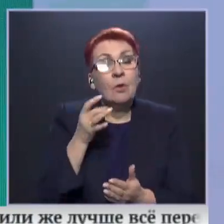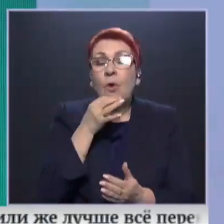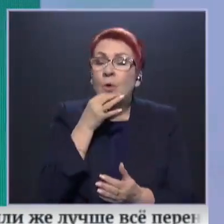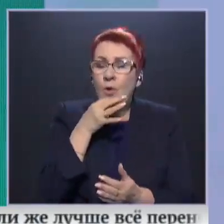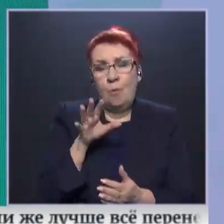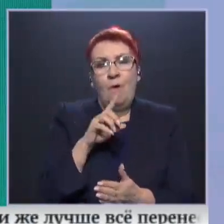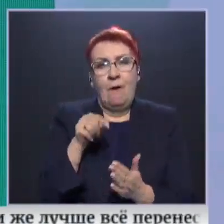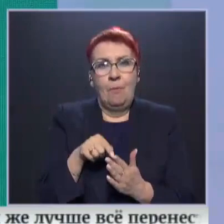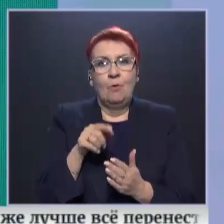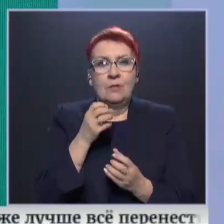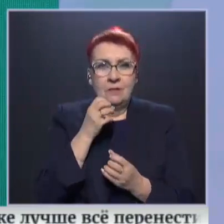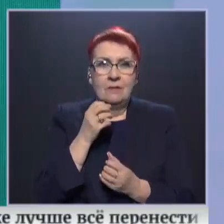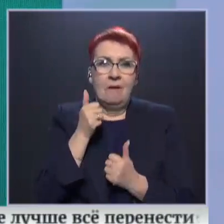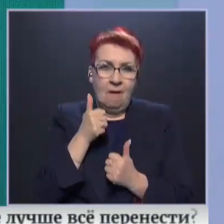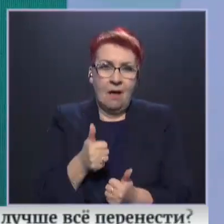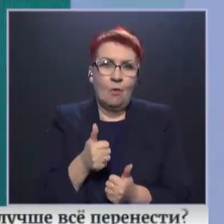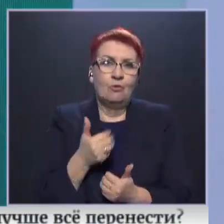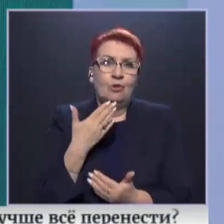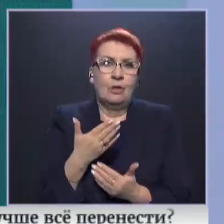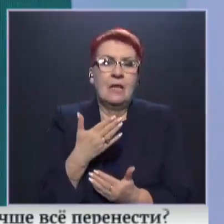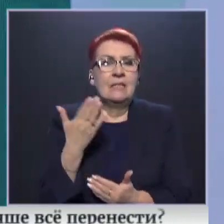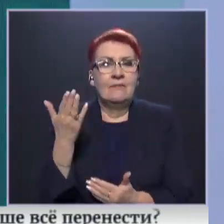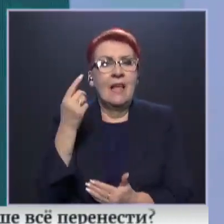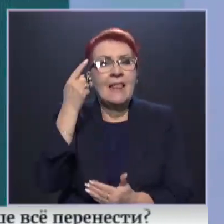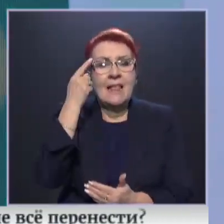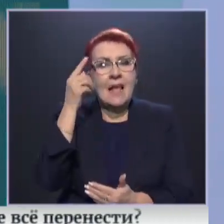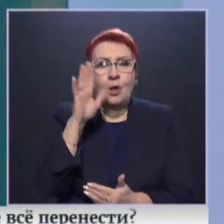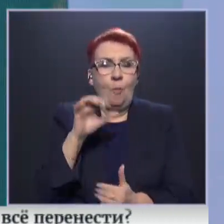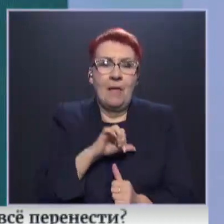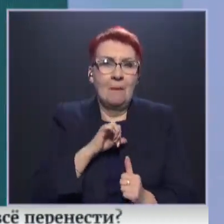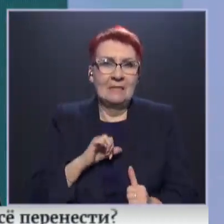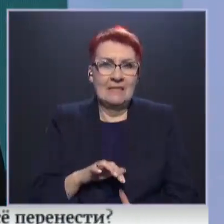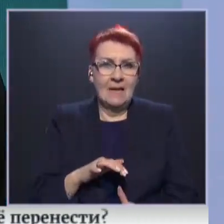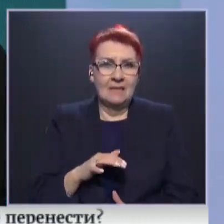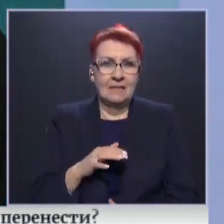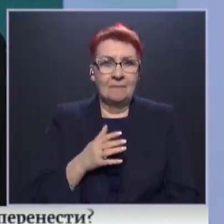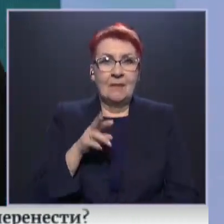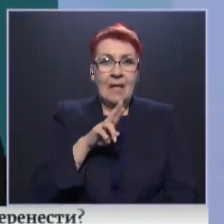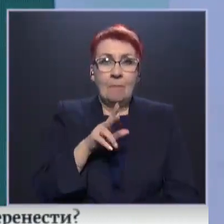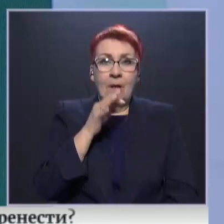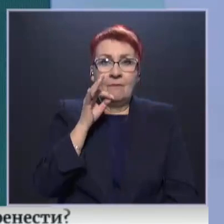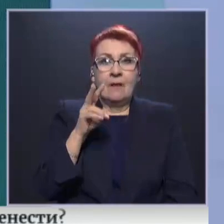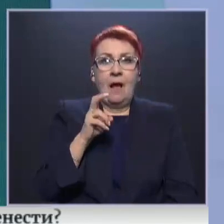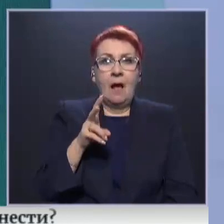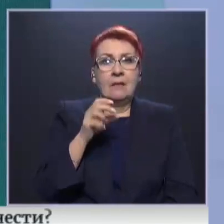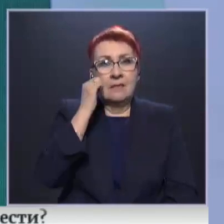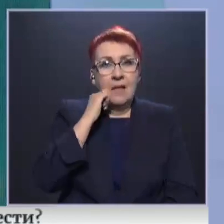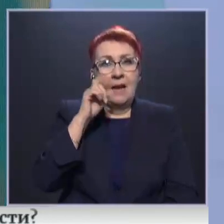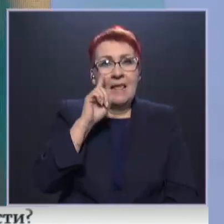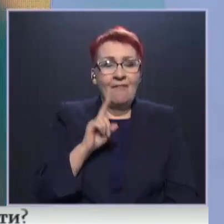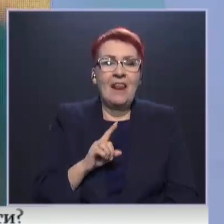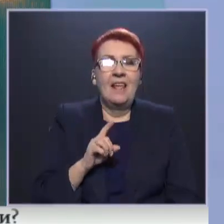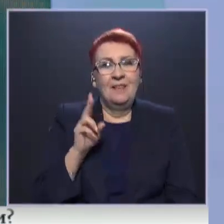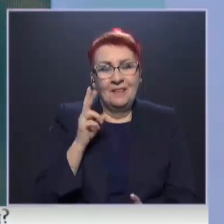хорош, если он задается недоуменным сердцем. Я бы ответил, как старый еврей, вопросом на